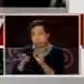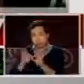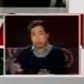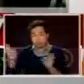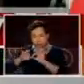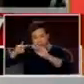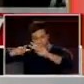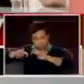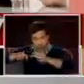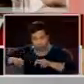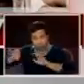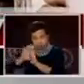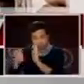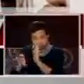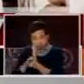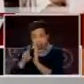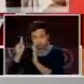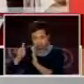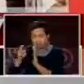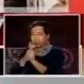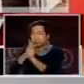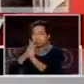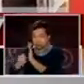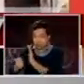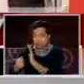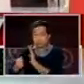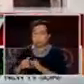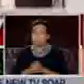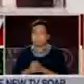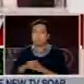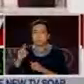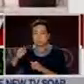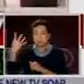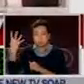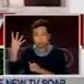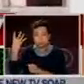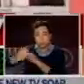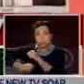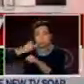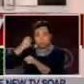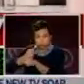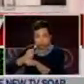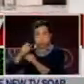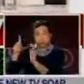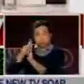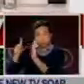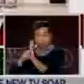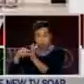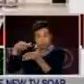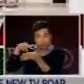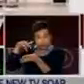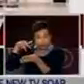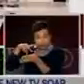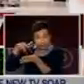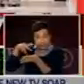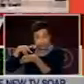field of art in itself. It is a technical field. Kaya apat na taon ang abogasiya. Eh kung baska sino